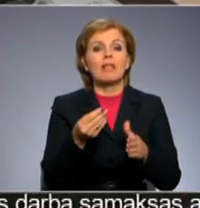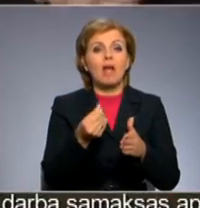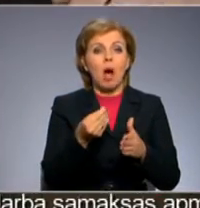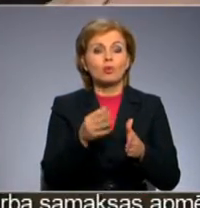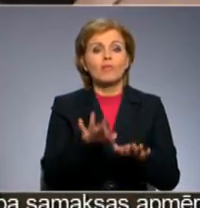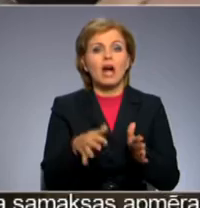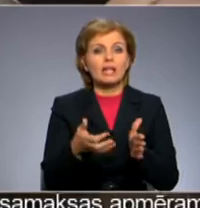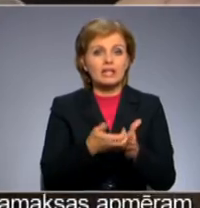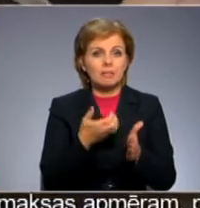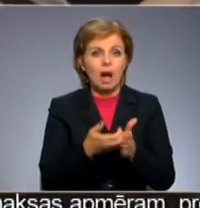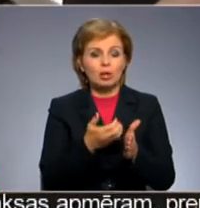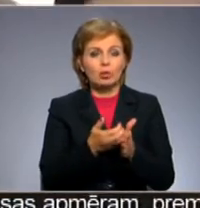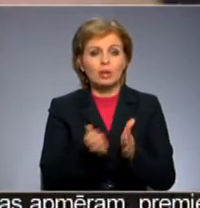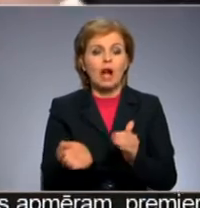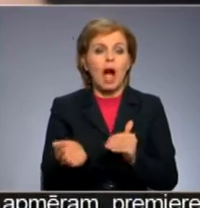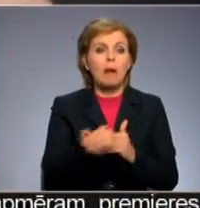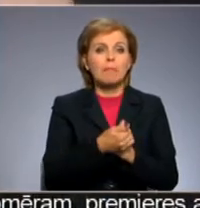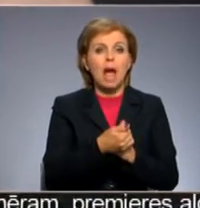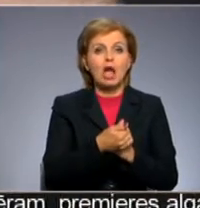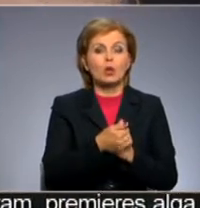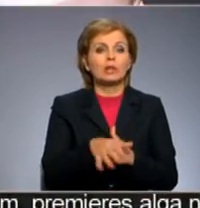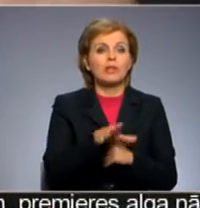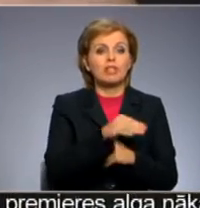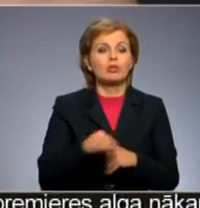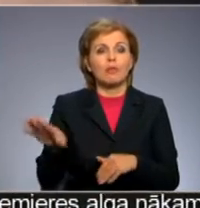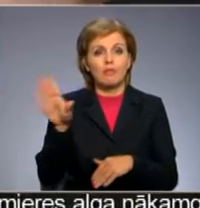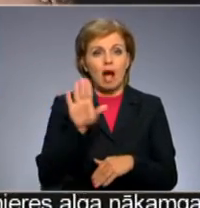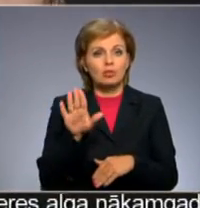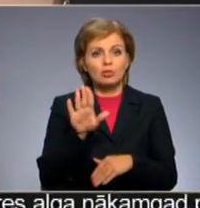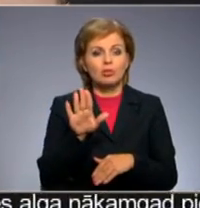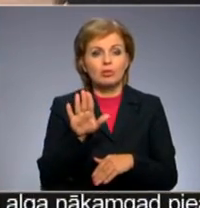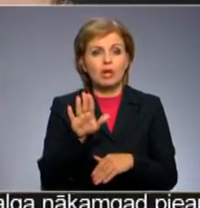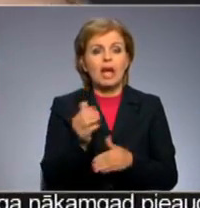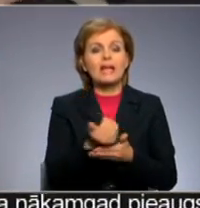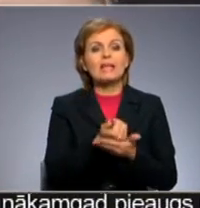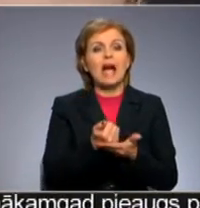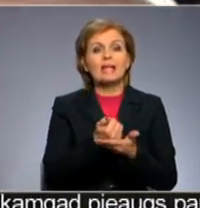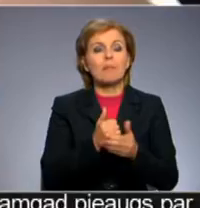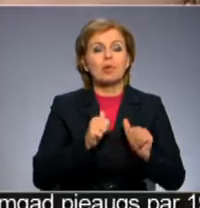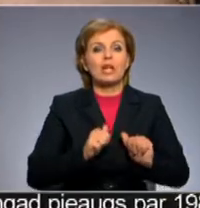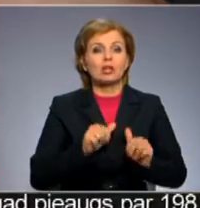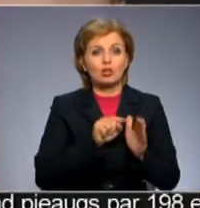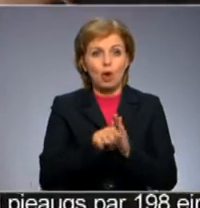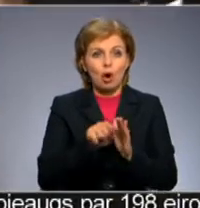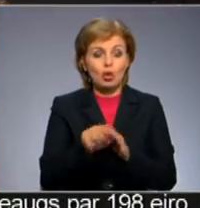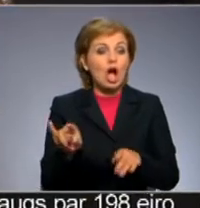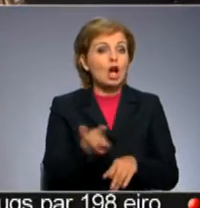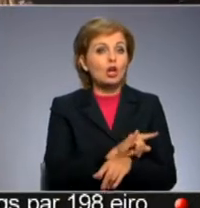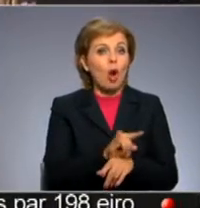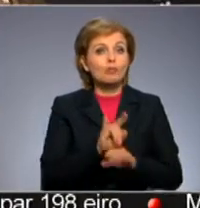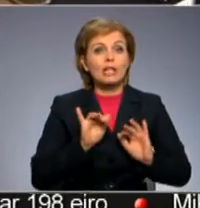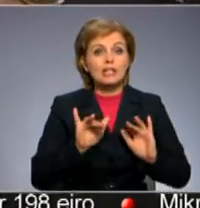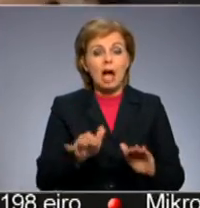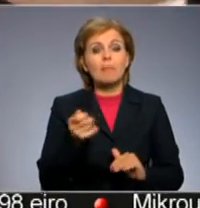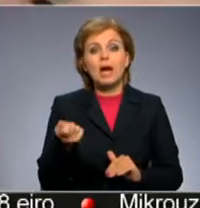izmantot apējot visu valsts ieņēmumu dienesta kontroli. Krāpšanās darījumā ar